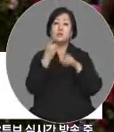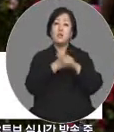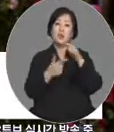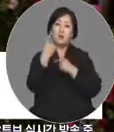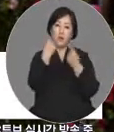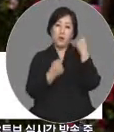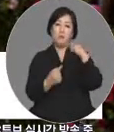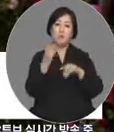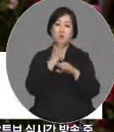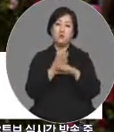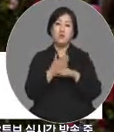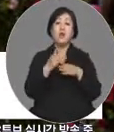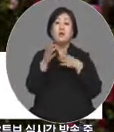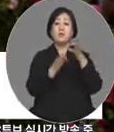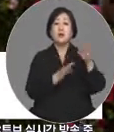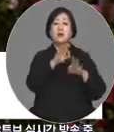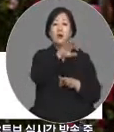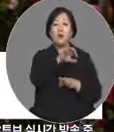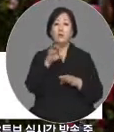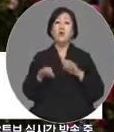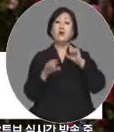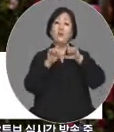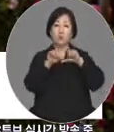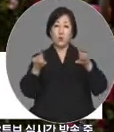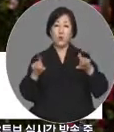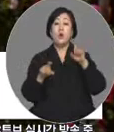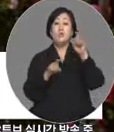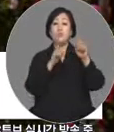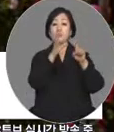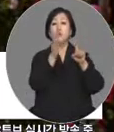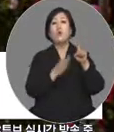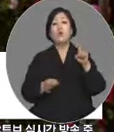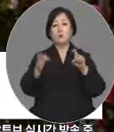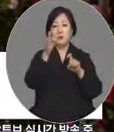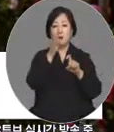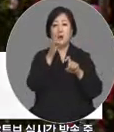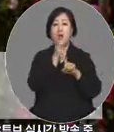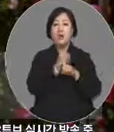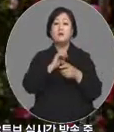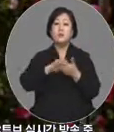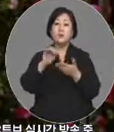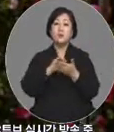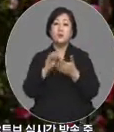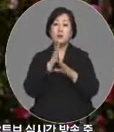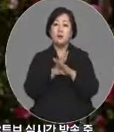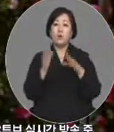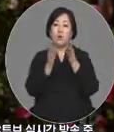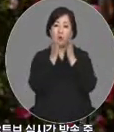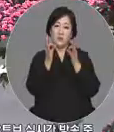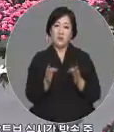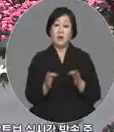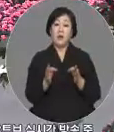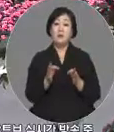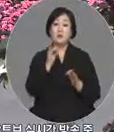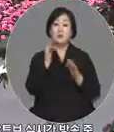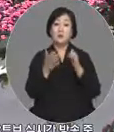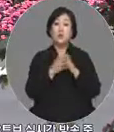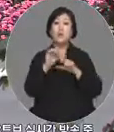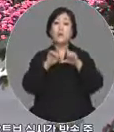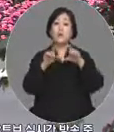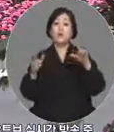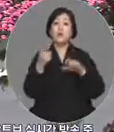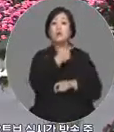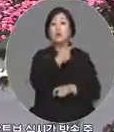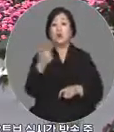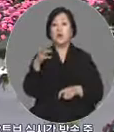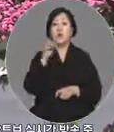증가하면 주변 상가 매출이 약 10% 정도 증가하는 것으로 나타났습니다. 예. 축제 기간 중에 매출이 가장